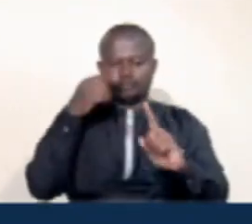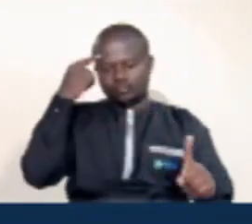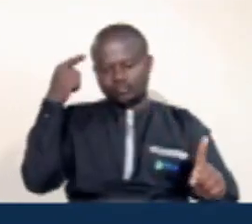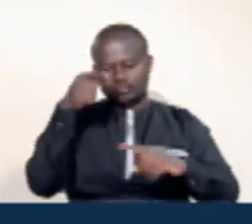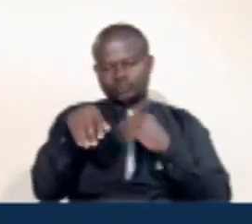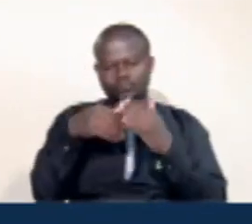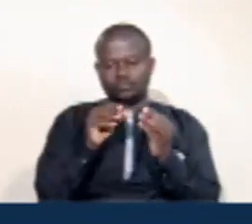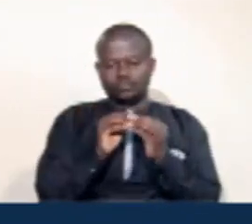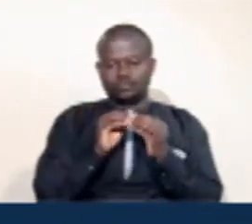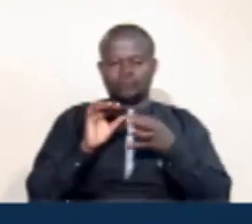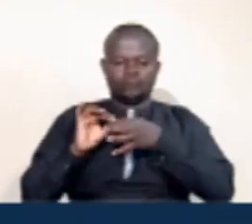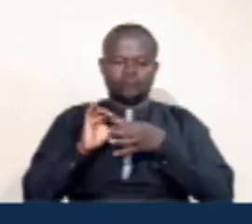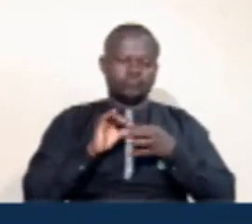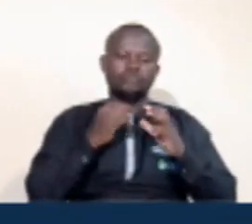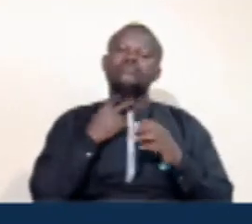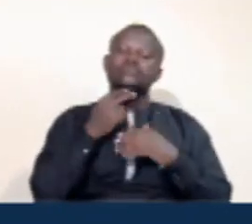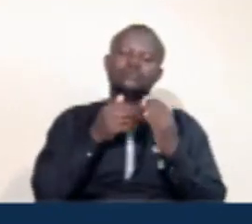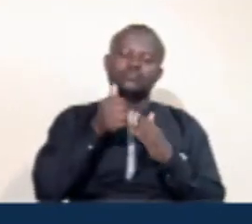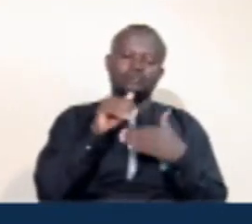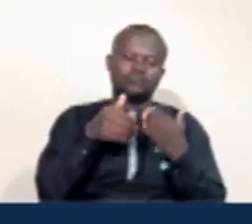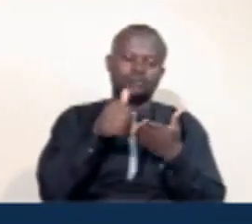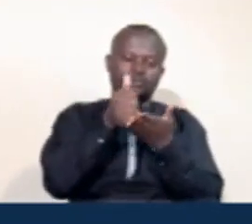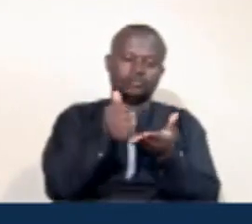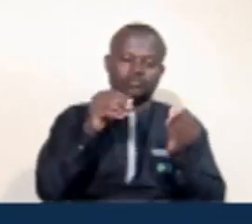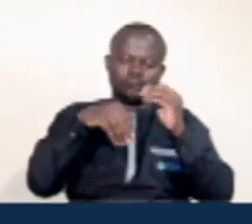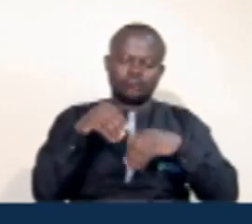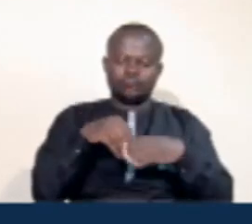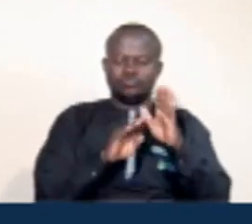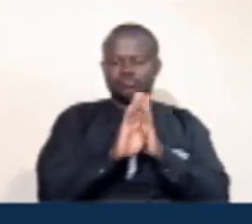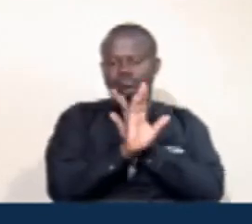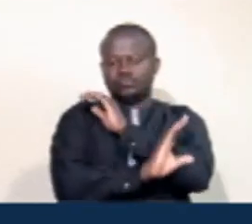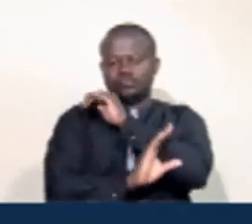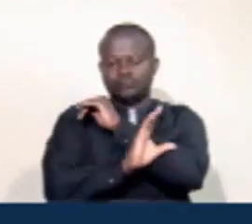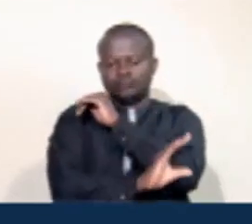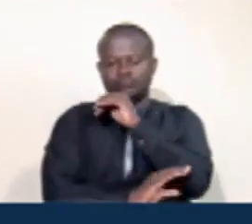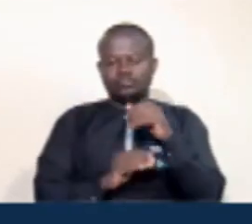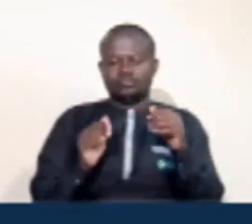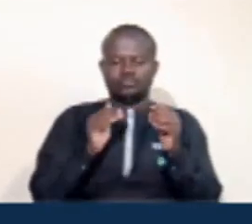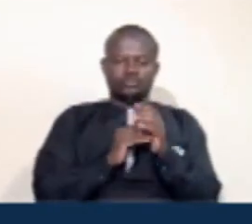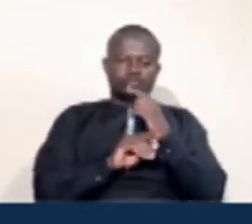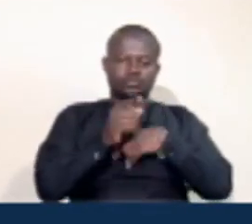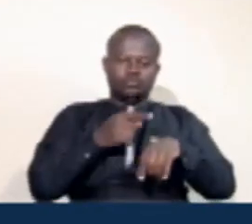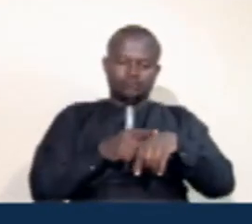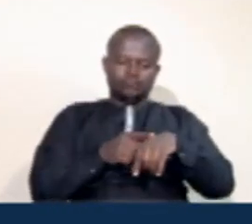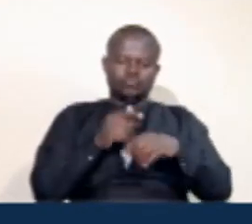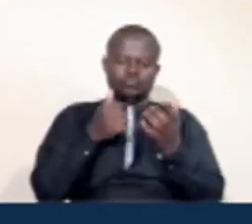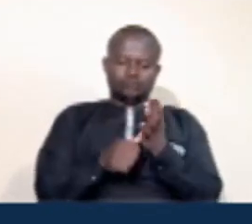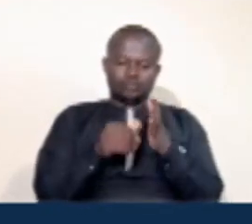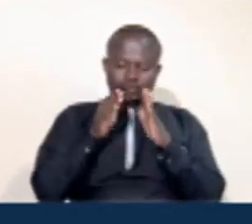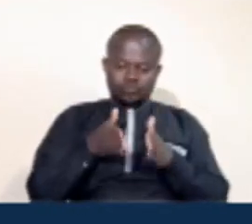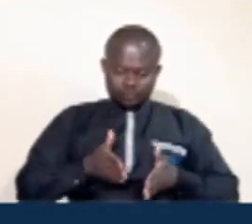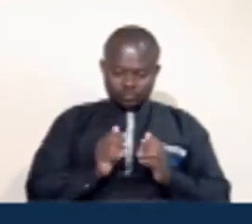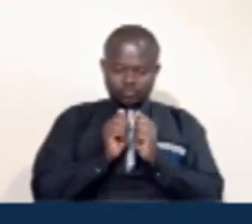yo kumvikanisha ijwi ryabo no kubafasha gutanga umusanzu mu iterambere ry'igihugu. Ubumuga bw'uruhu ni ikibazo umuntu